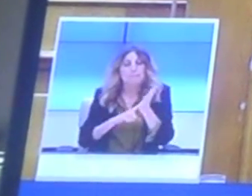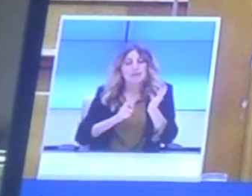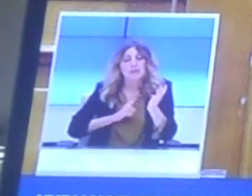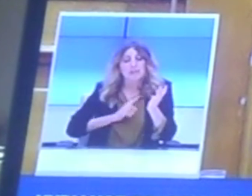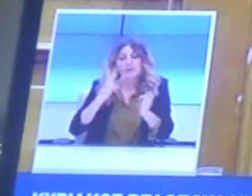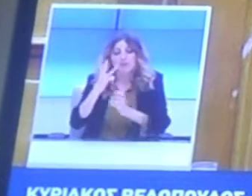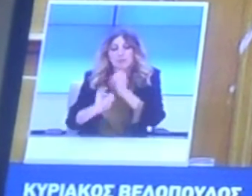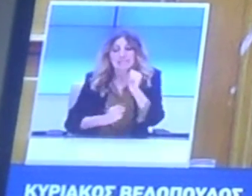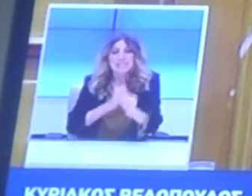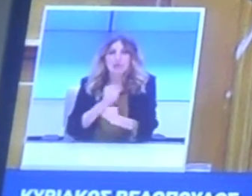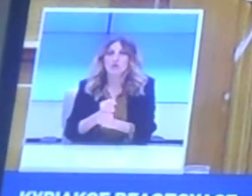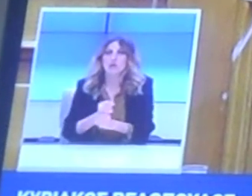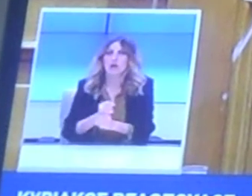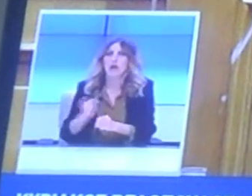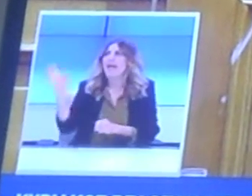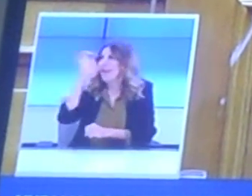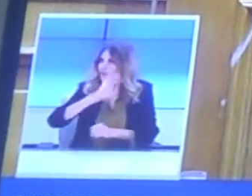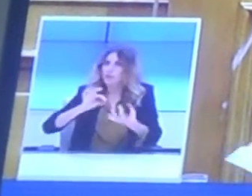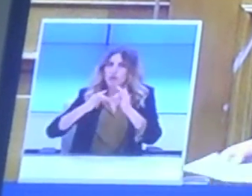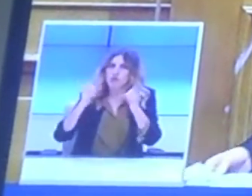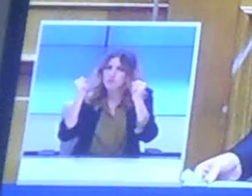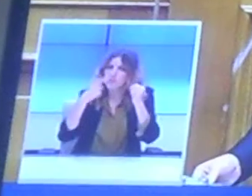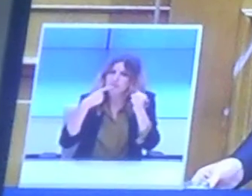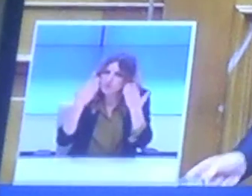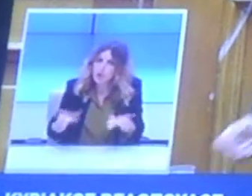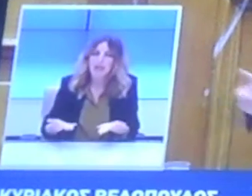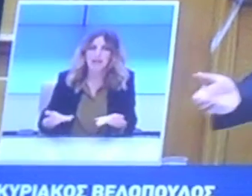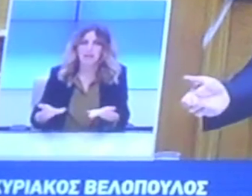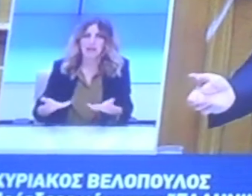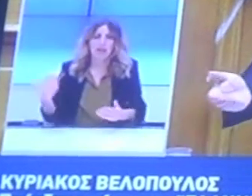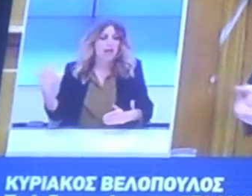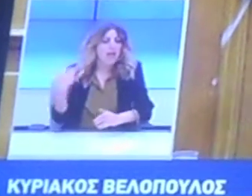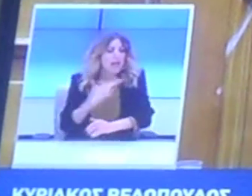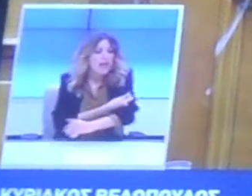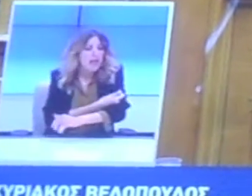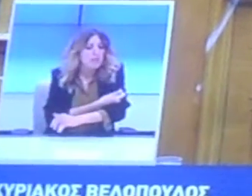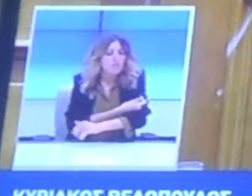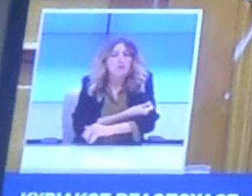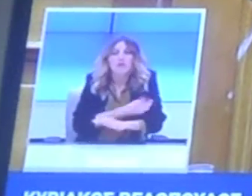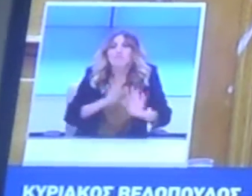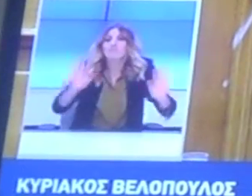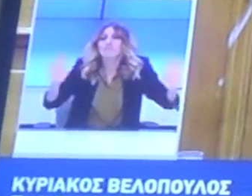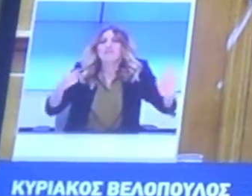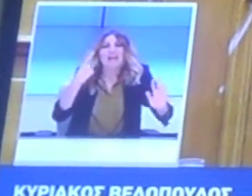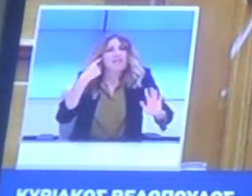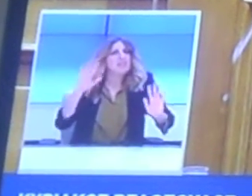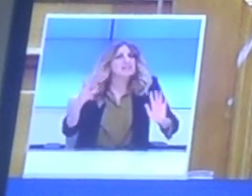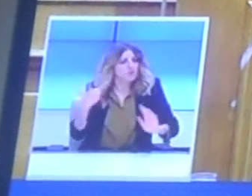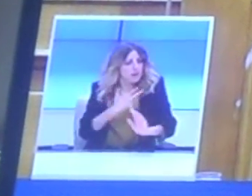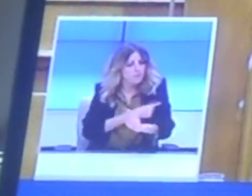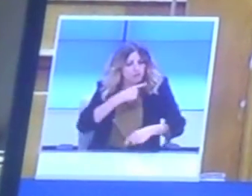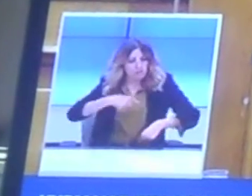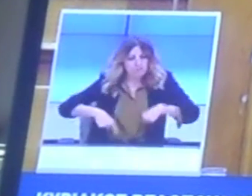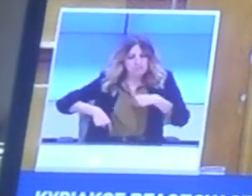παγκόσμιος οργανισμός υγείας εδώ και πάρα πολλά χρόνια. Τρία χρόνια. Και αν είναι γιατί οι παρενέργειες επανέλθουν και μετά από πέντε χρόνια. Δεν εμφανίζονται